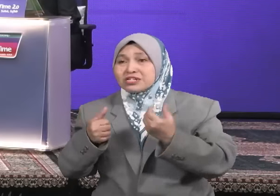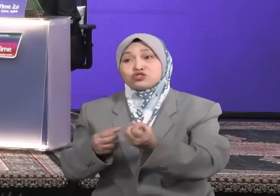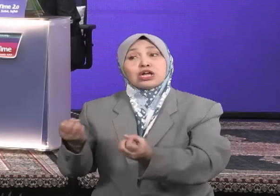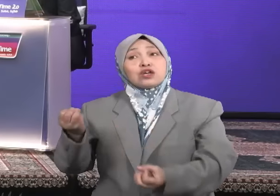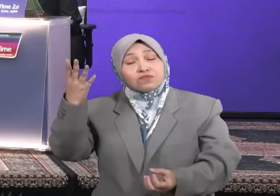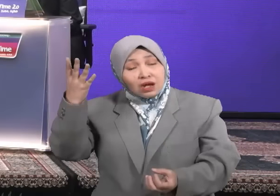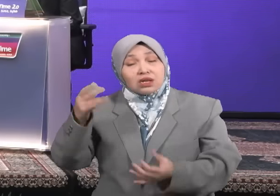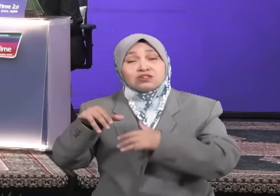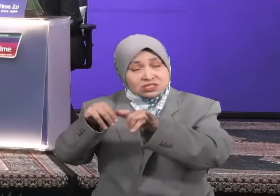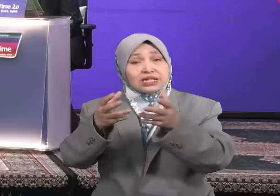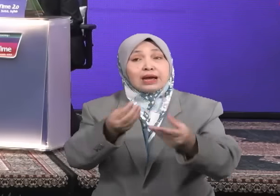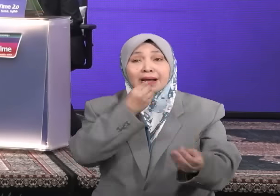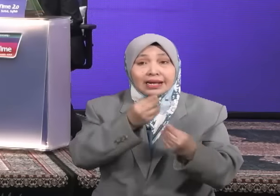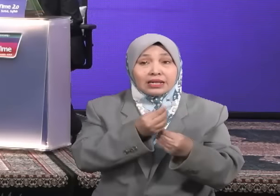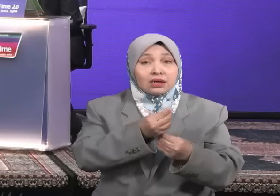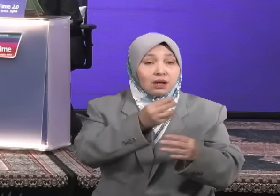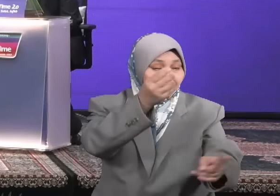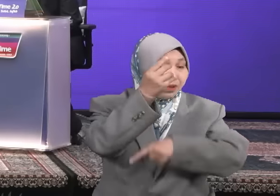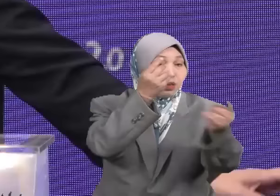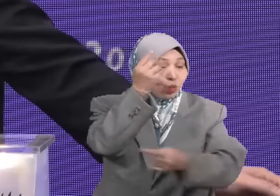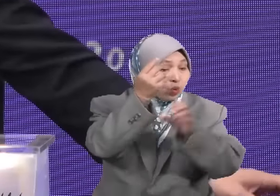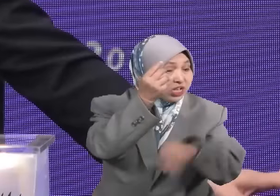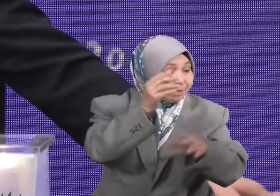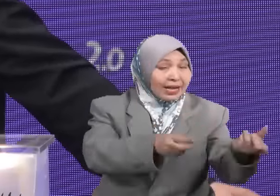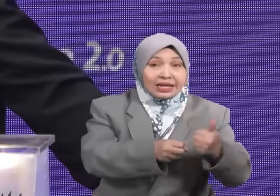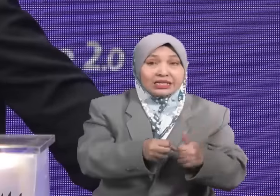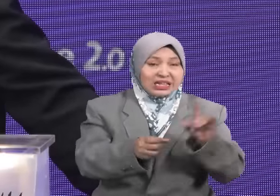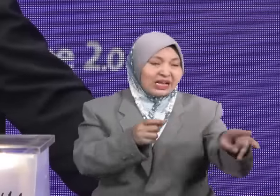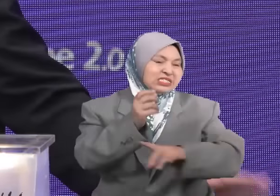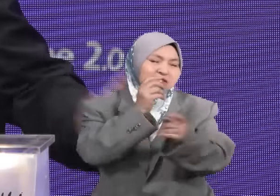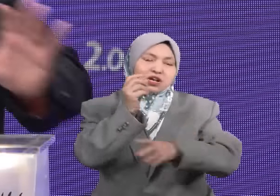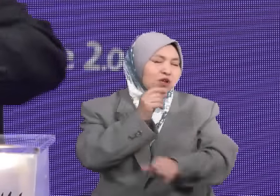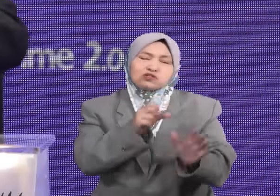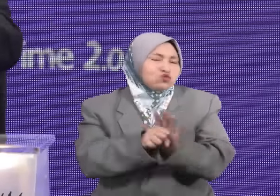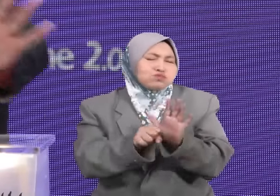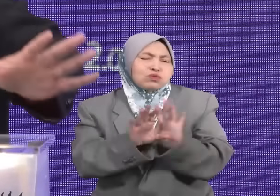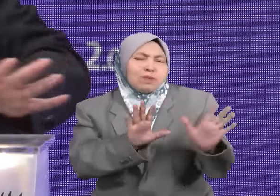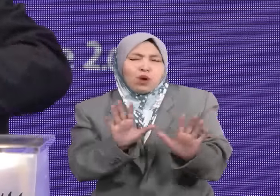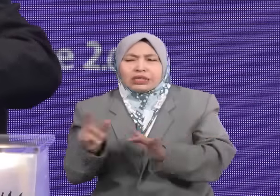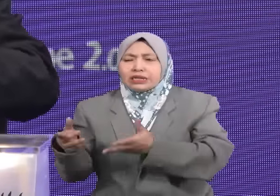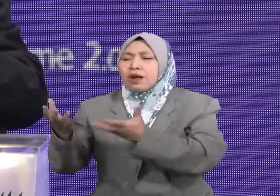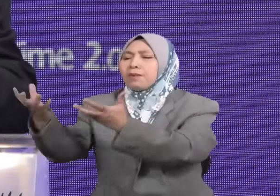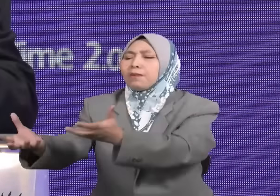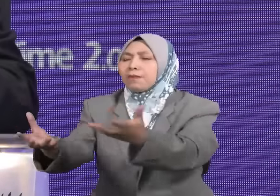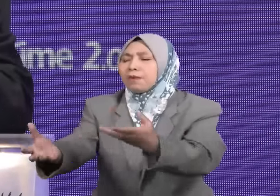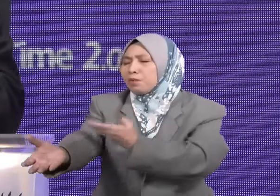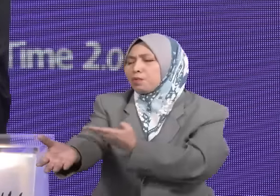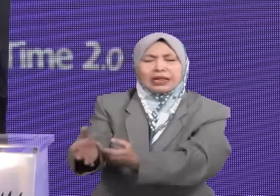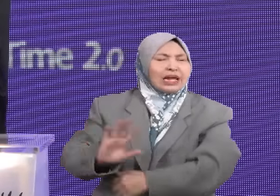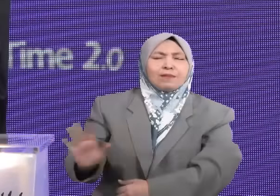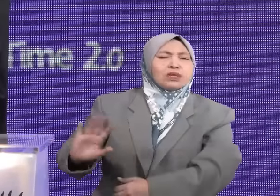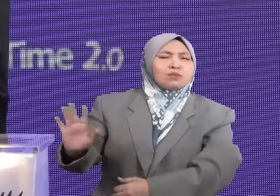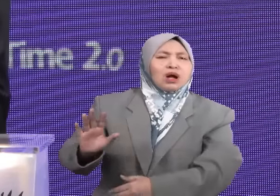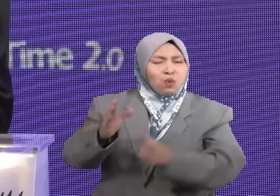ada yang masih lagi nak makanan kat tong sampah. Kan? Saya nak yang kat sampah je cukup lah, saya tak nak makanan yang terhidang buffet yang sedap ini.